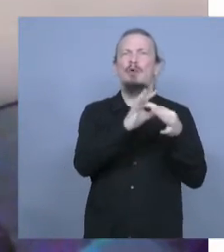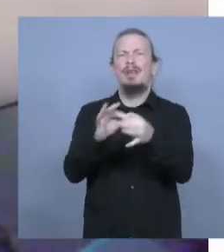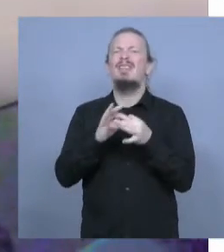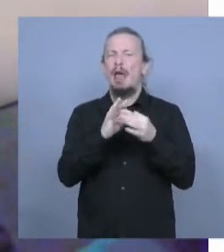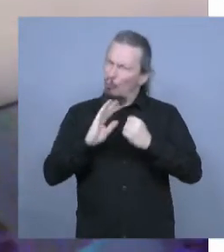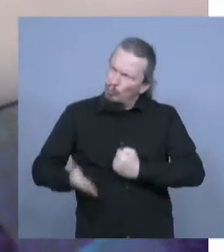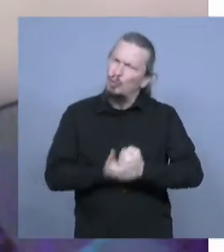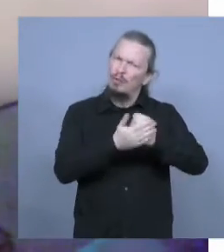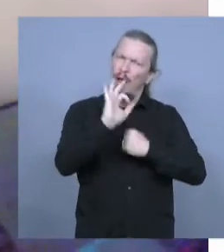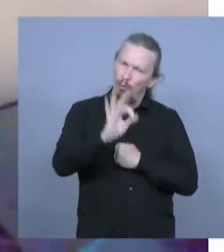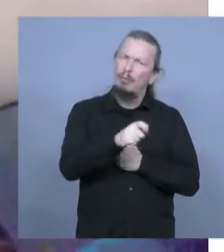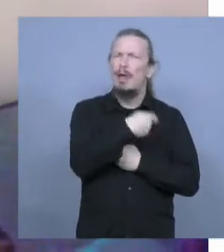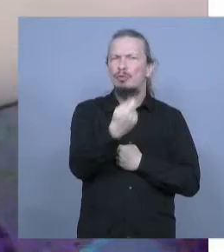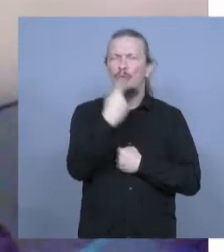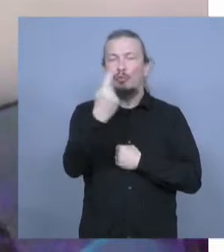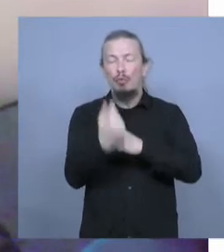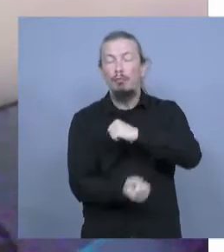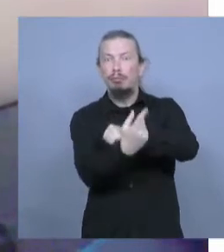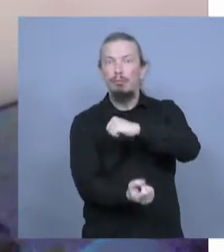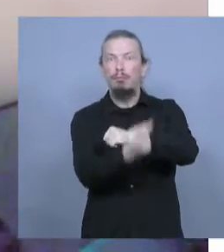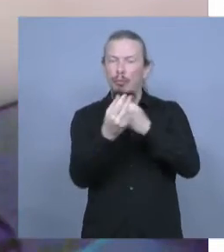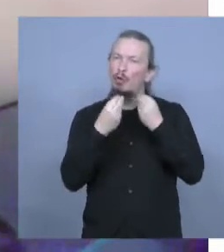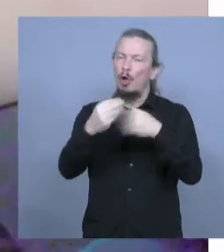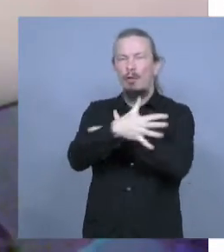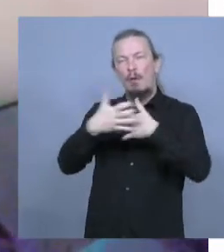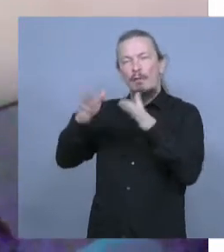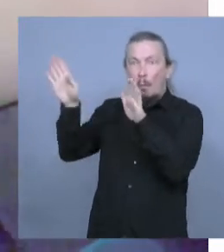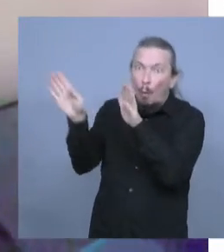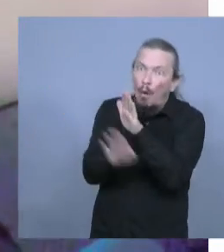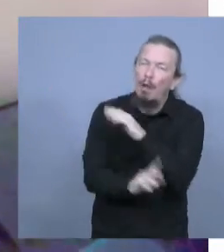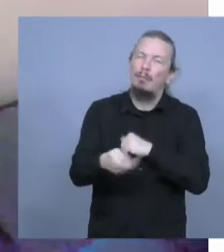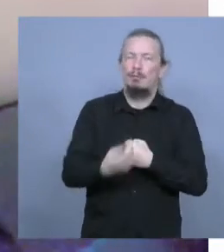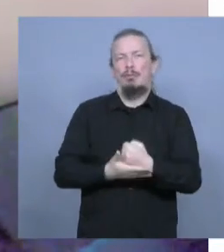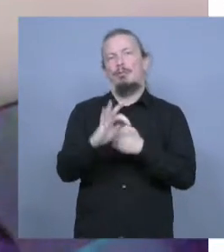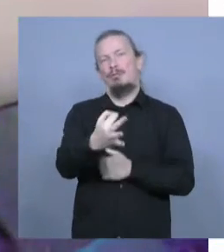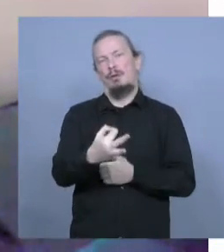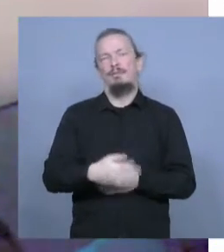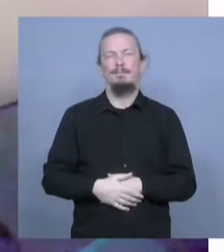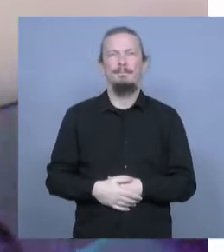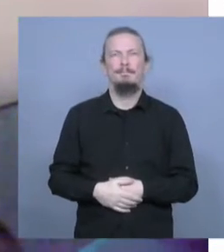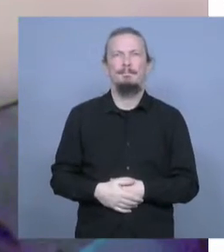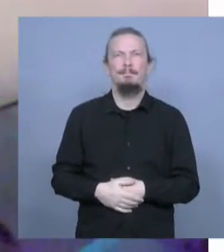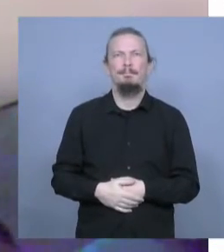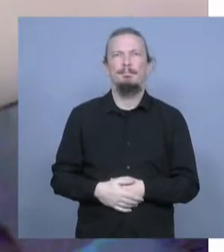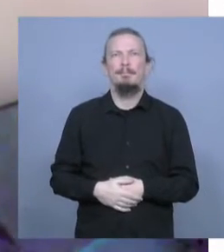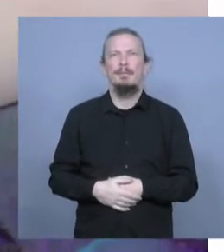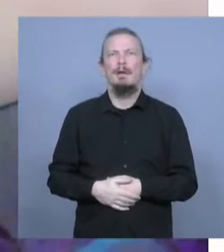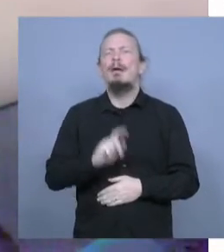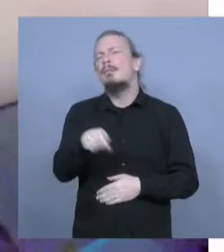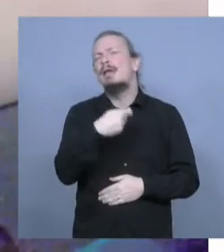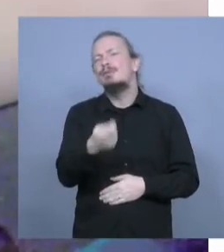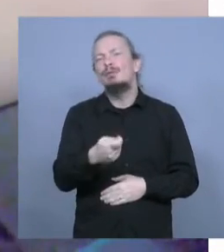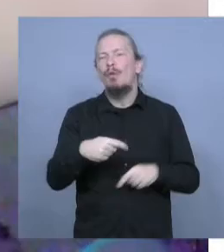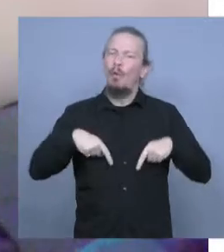soutient et soutiendra toutes les initiatives qui visent à éradiquer la pauvreté sur le territoire métropolitain. Si nous ne sommes pas dupes face